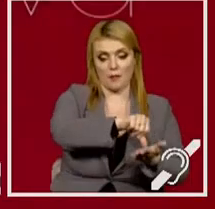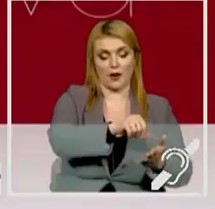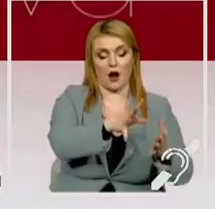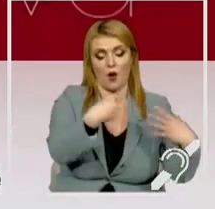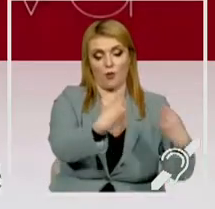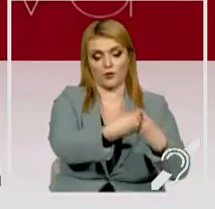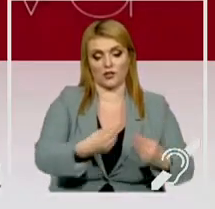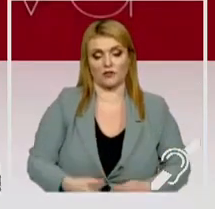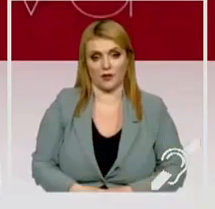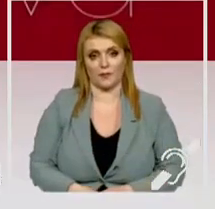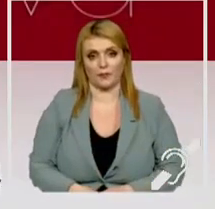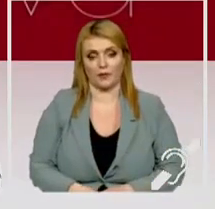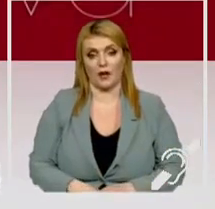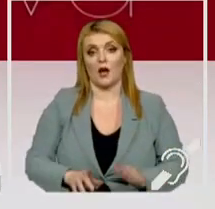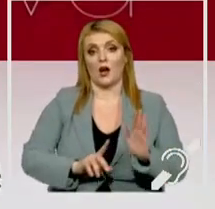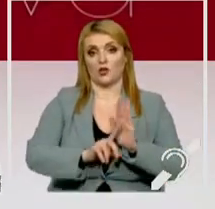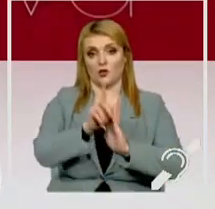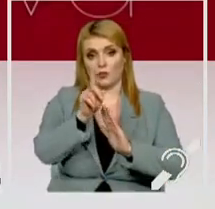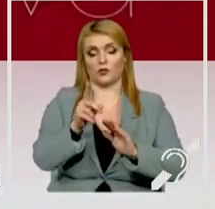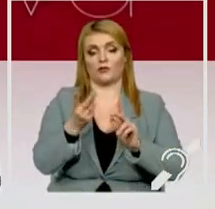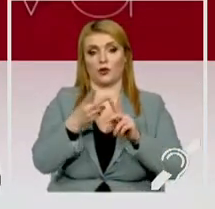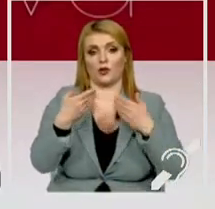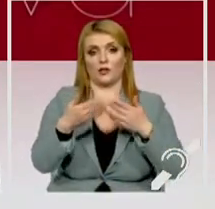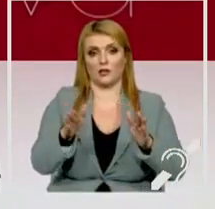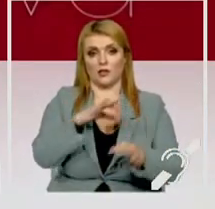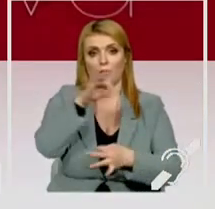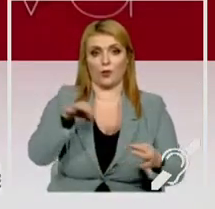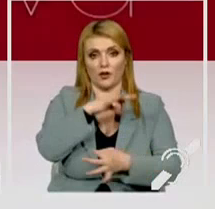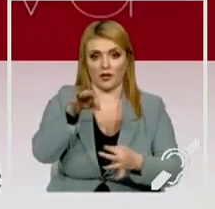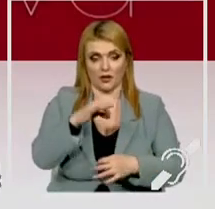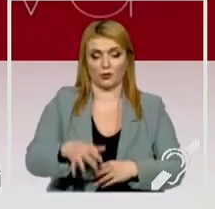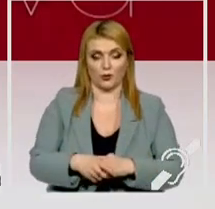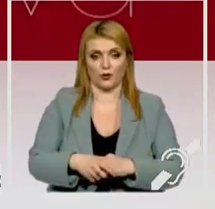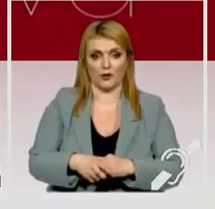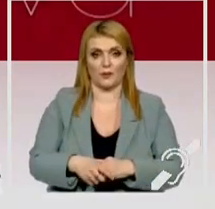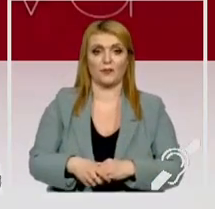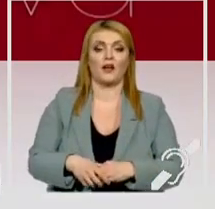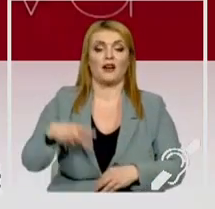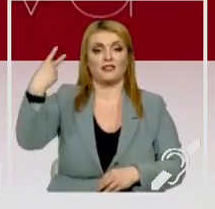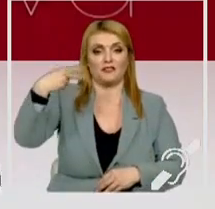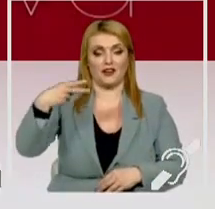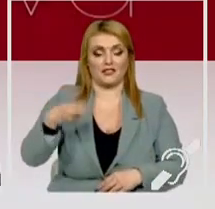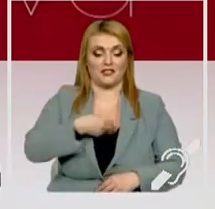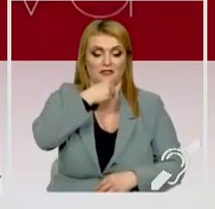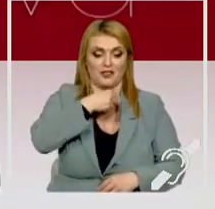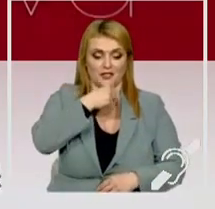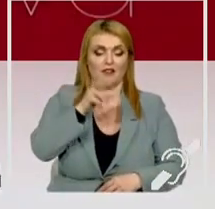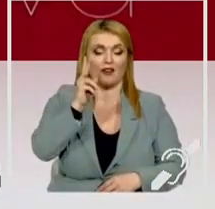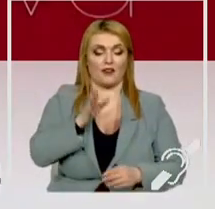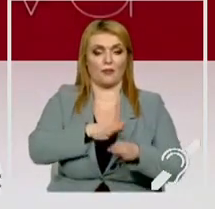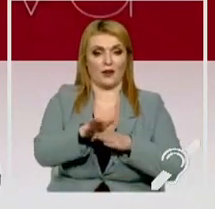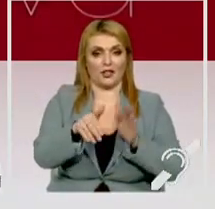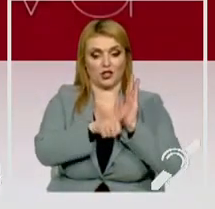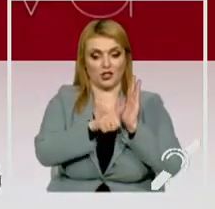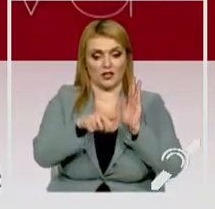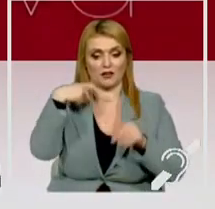S-a dat startul ediției a doua a proiectului Universitatea pentru vârsta a treia. 20 de cursanți care au peste 60 de ani vor